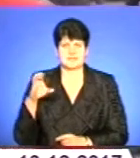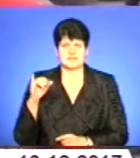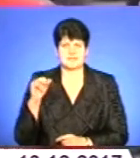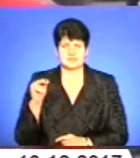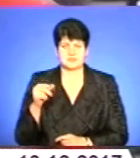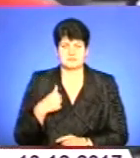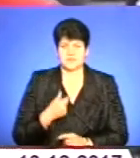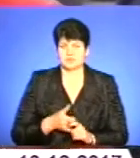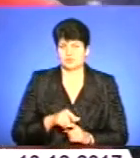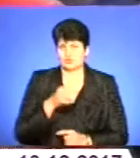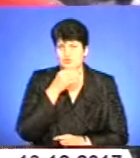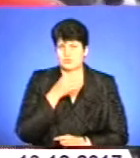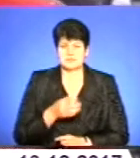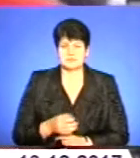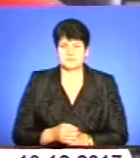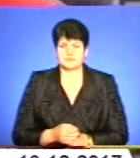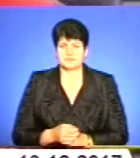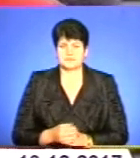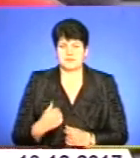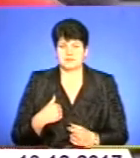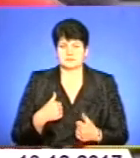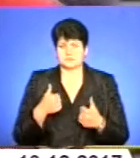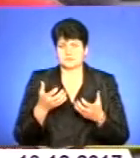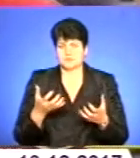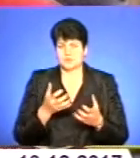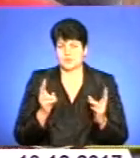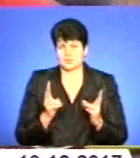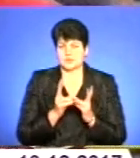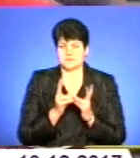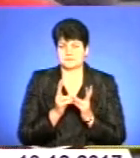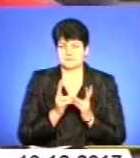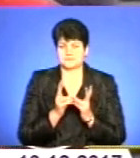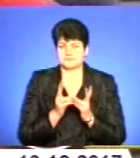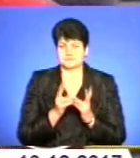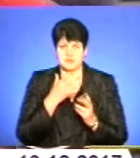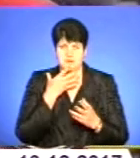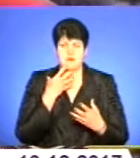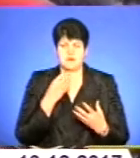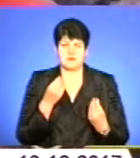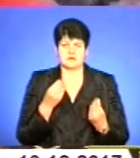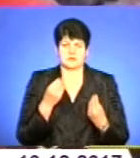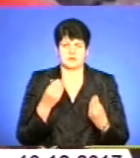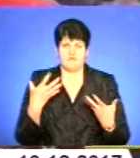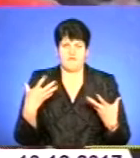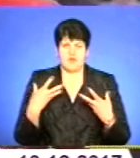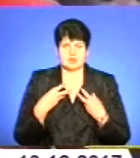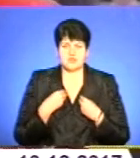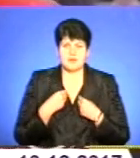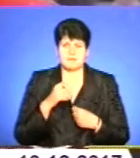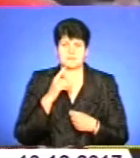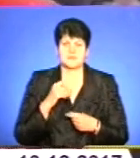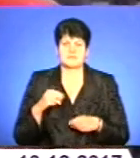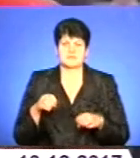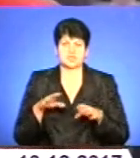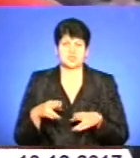Мені дуже подобається, нас тепло зустріли. Ну, гарне враження поки що. Ми вирішили переїхати,